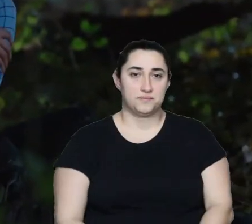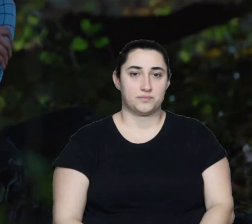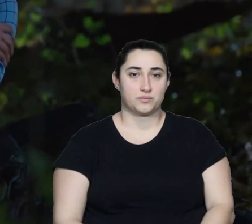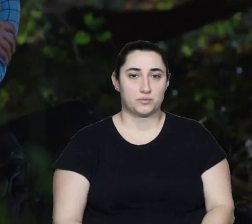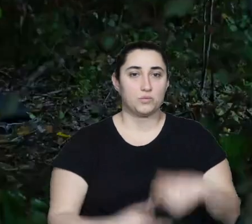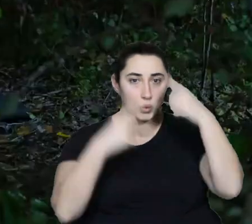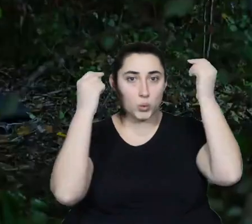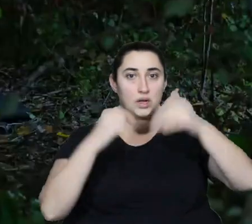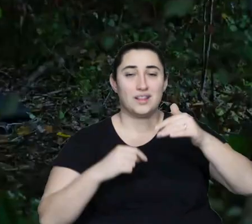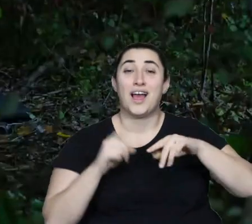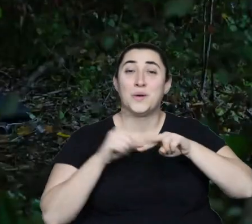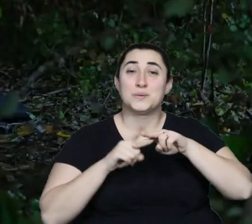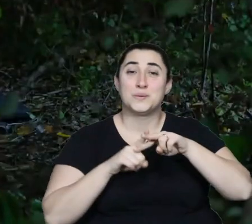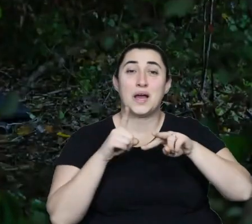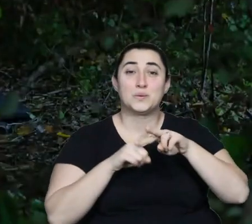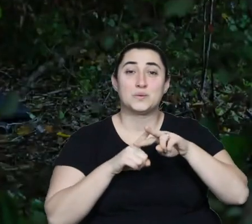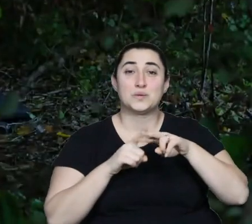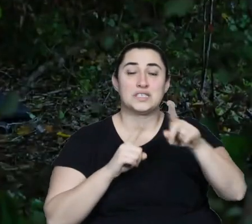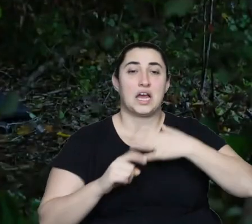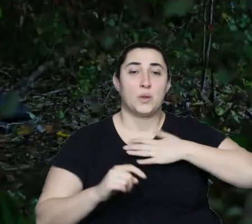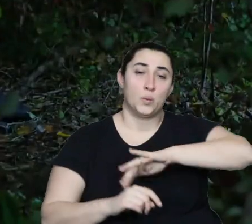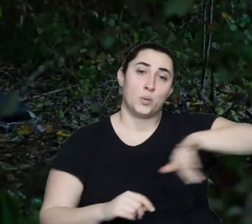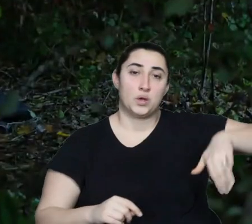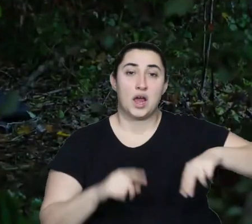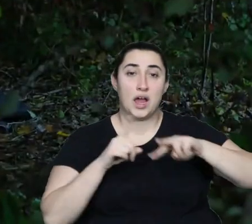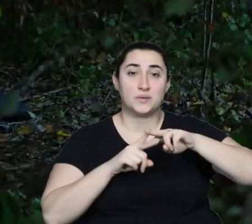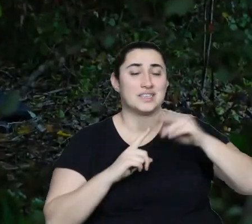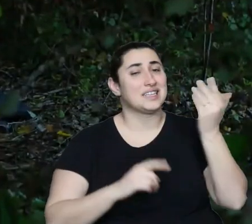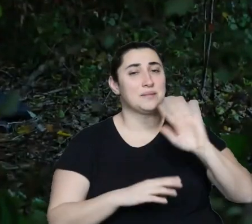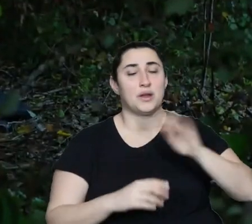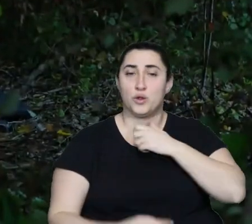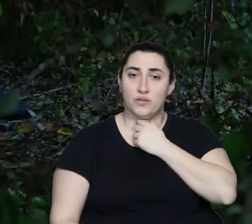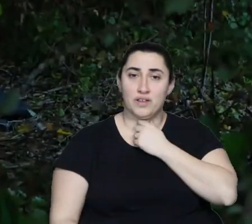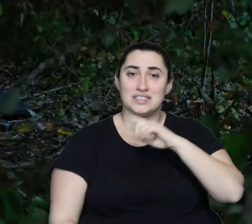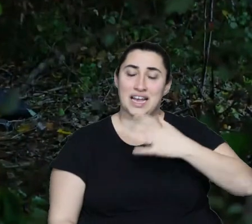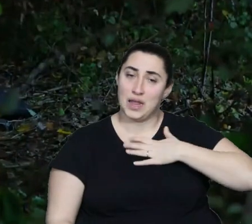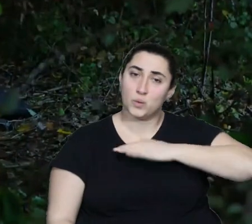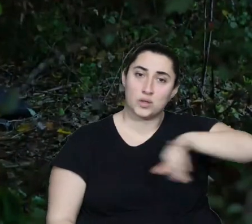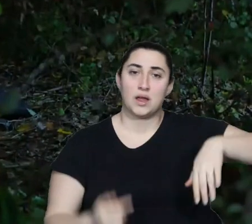Kurt, kurt indi. Aysun, Aysun sen kendini koru. Aysun, lütfen.